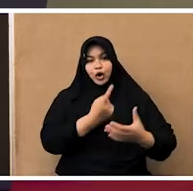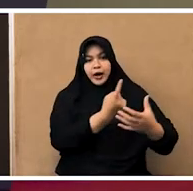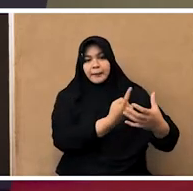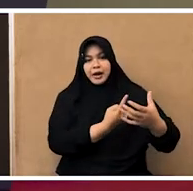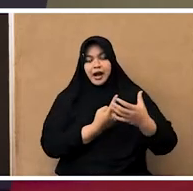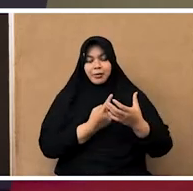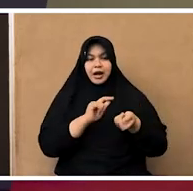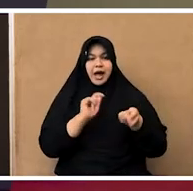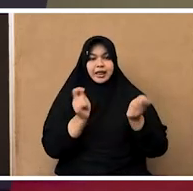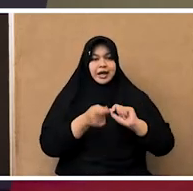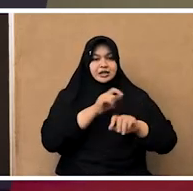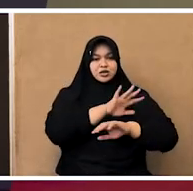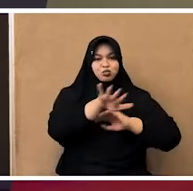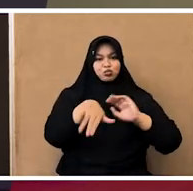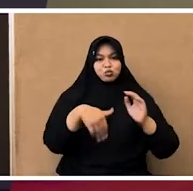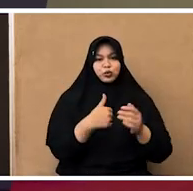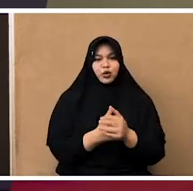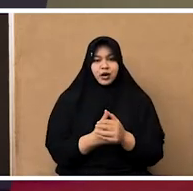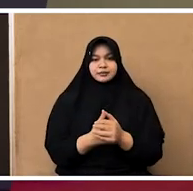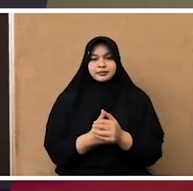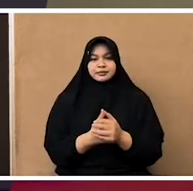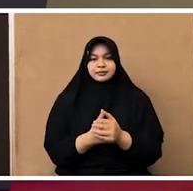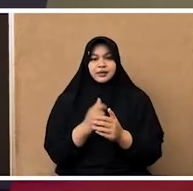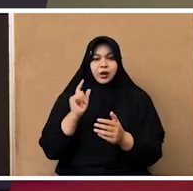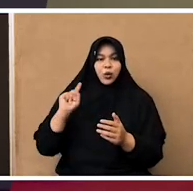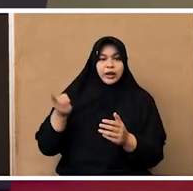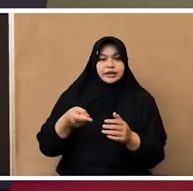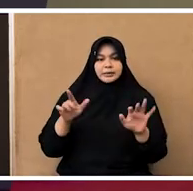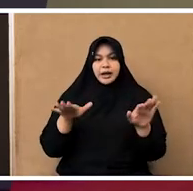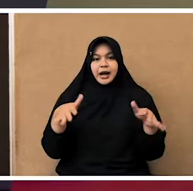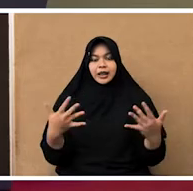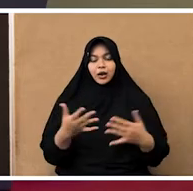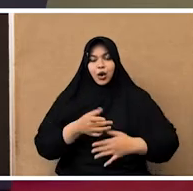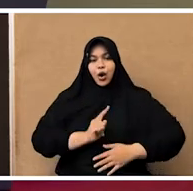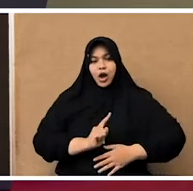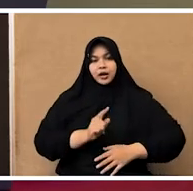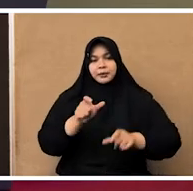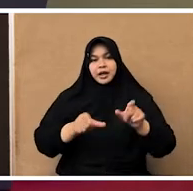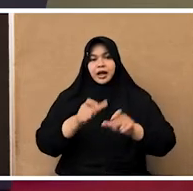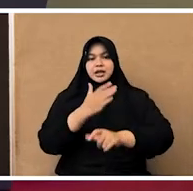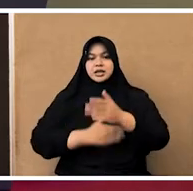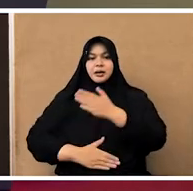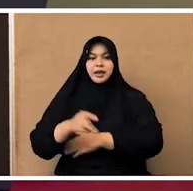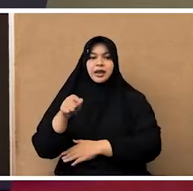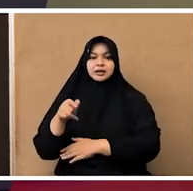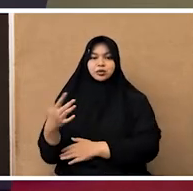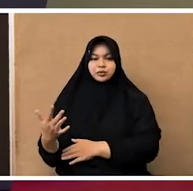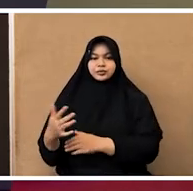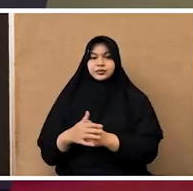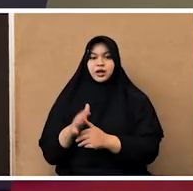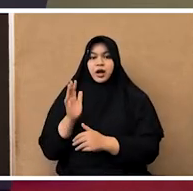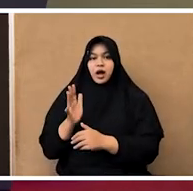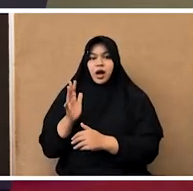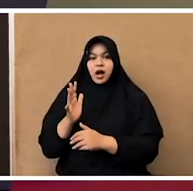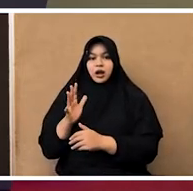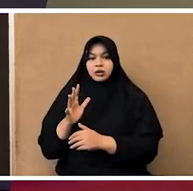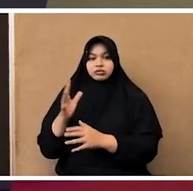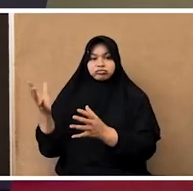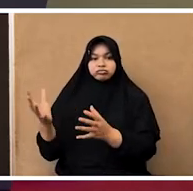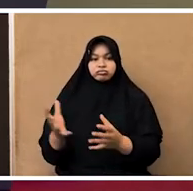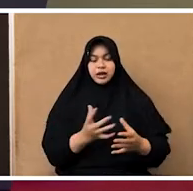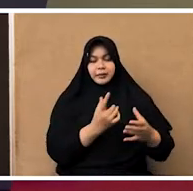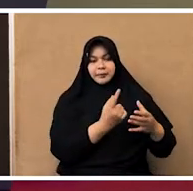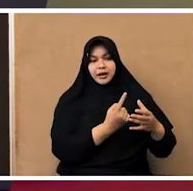seluruh apa namanya kewajiban ataupun hak dari penyandang disabilitas itu gitu jadi ketika dibawa Pengampuan maka